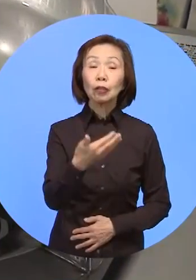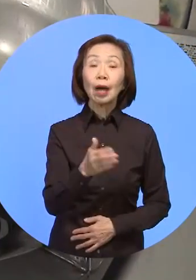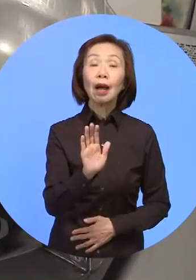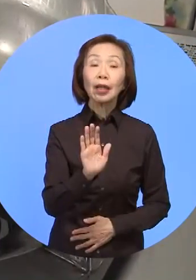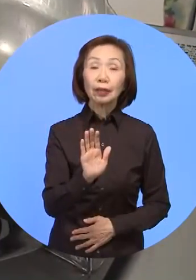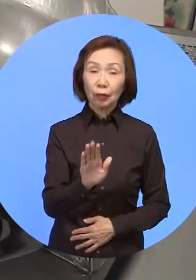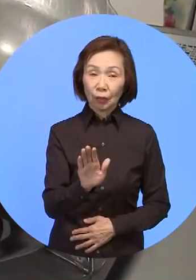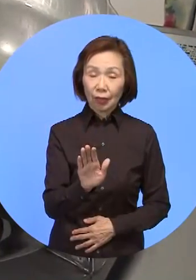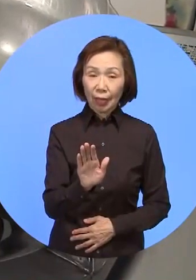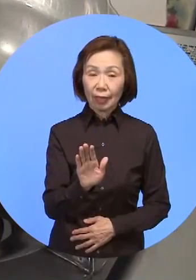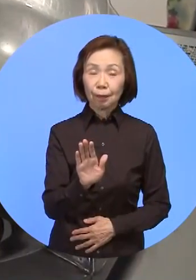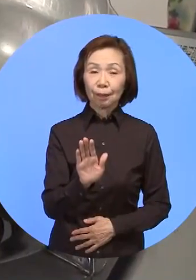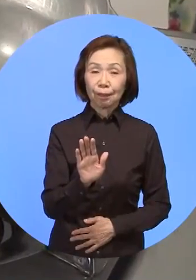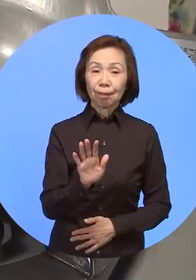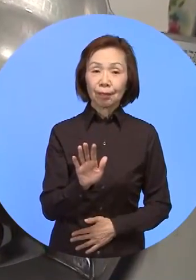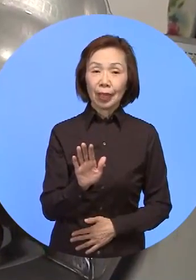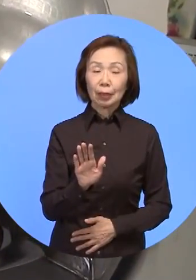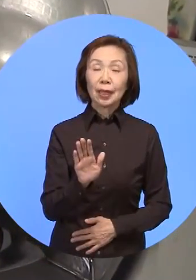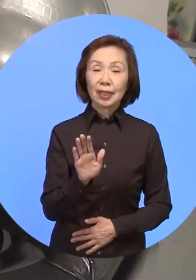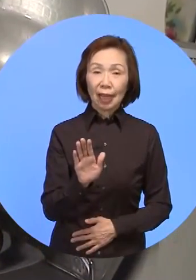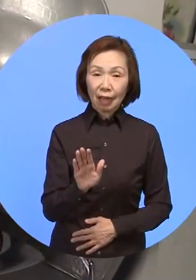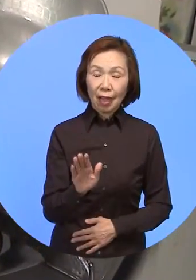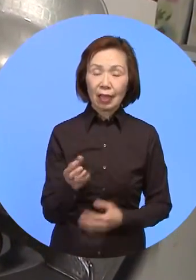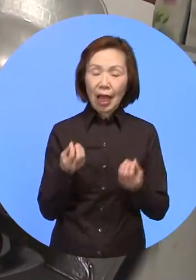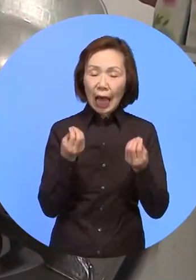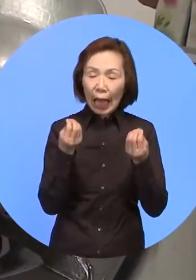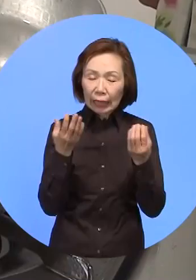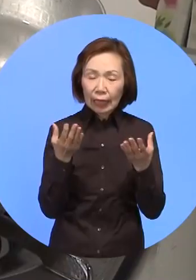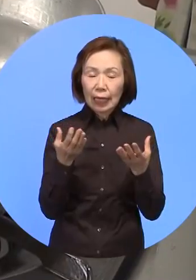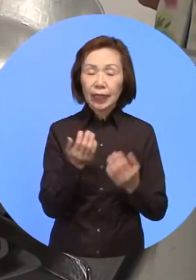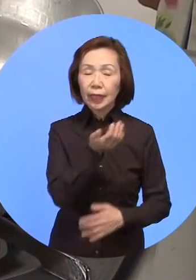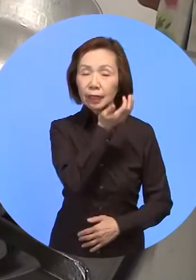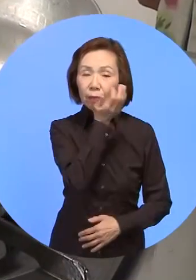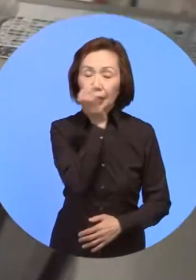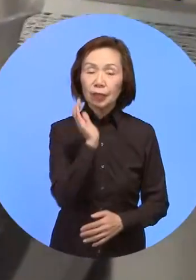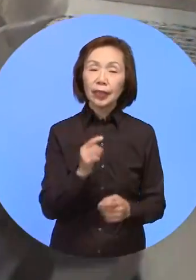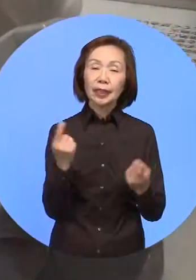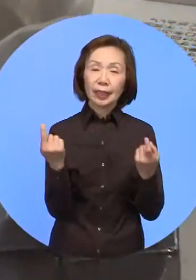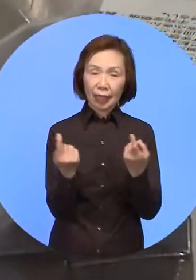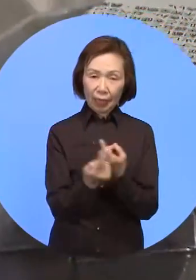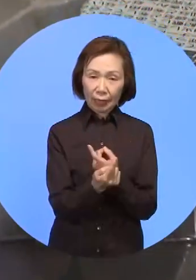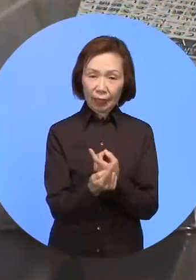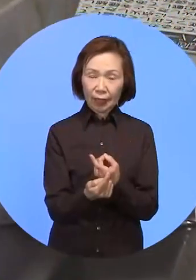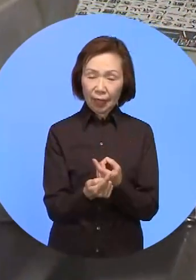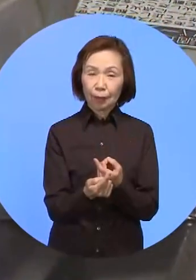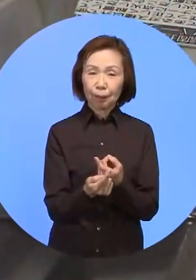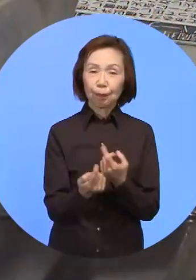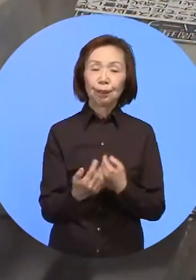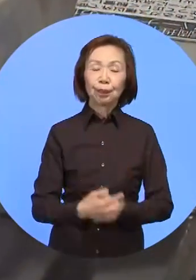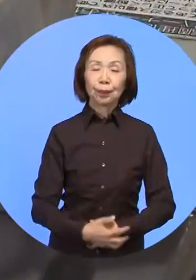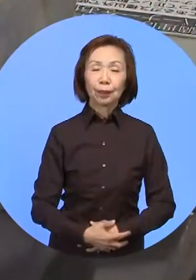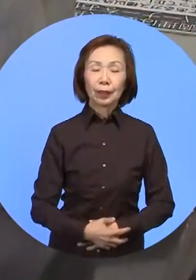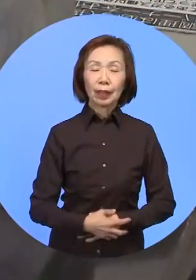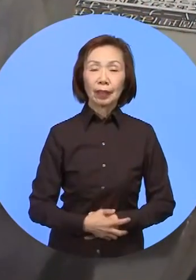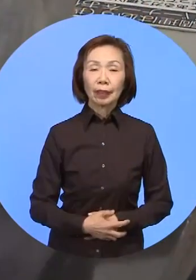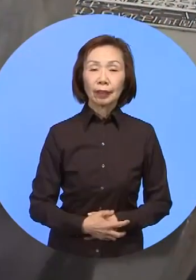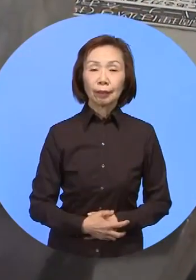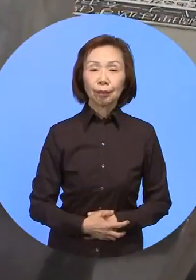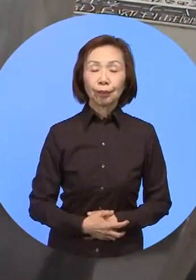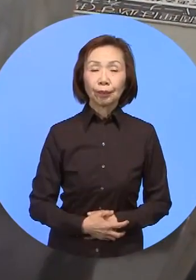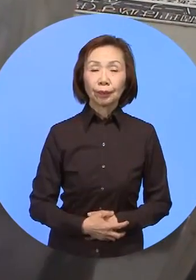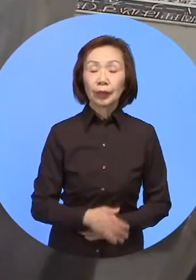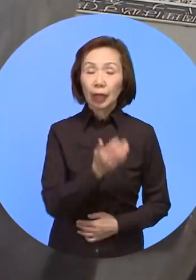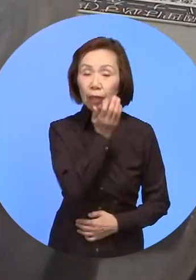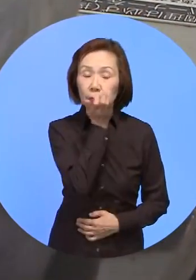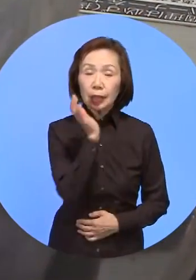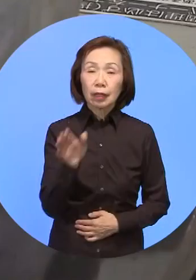ありますので、新しいお水に変えてお鍋に入れていきます。でお